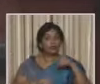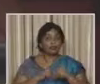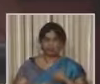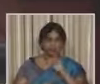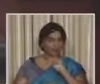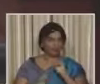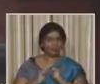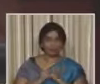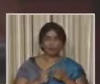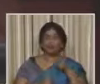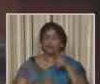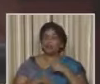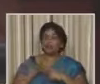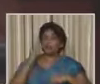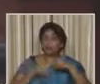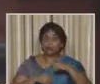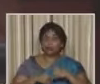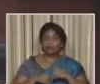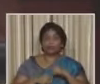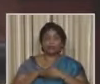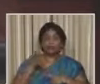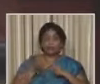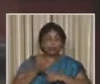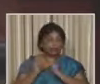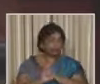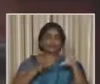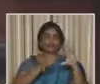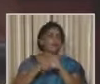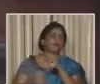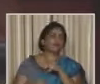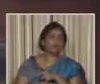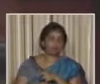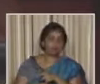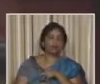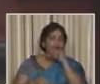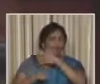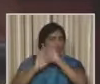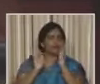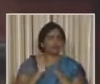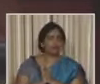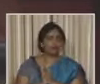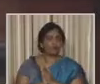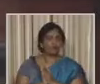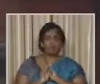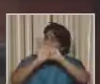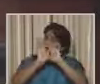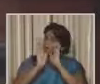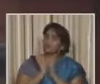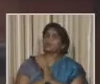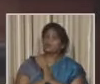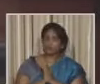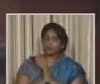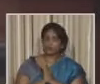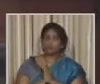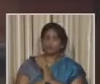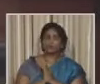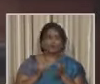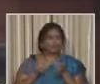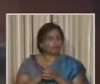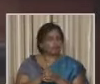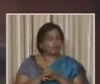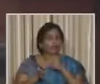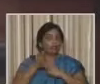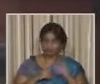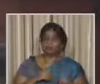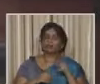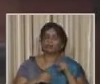இந்த ஒட்டுமொத்த சம்பவமும் அரசியல்தானே. இது ஒட்டுமொத்தமாக அரசியலாக அமைகின்ற போது அது பற்றிய உரையாடல் எப்படி